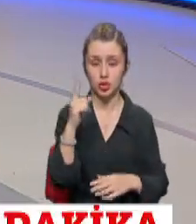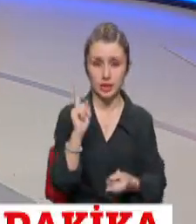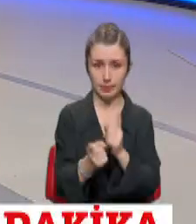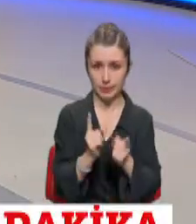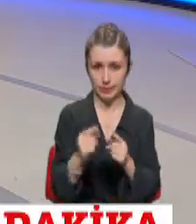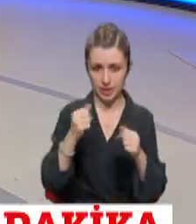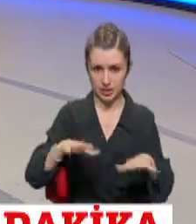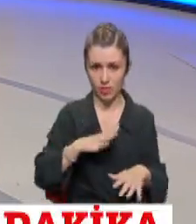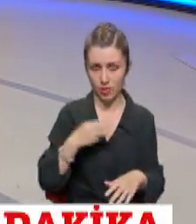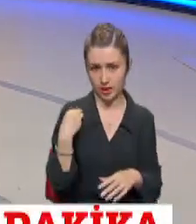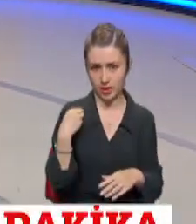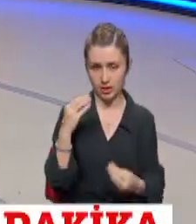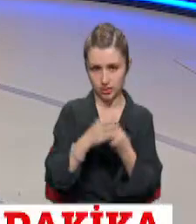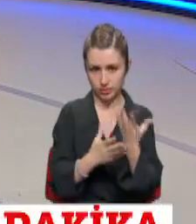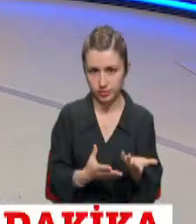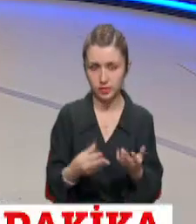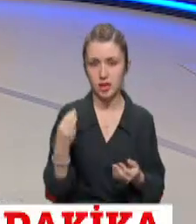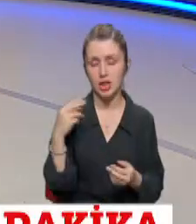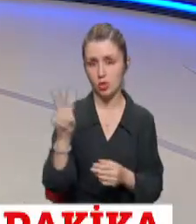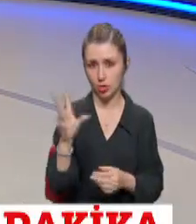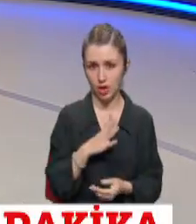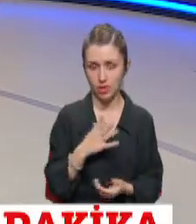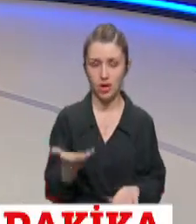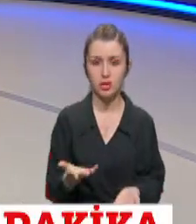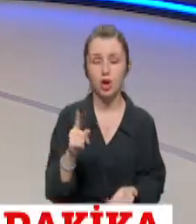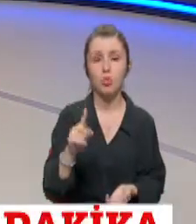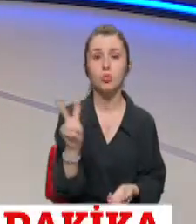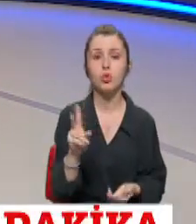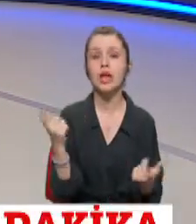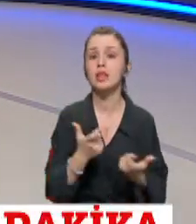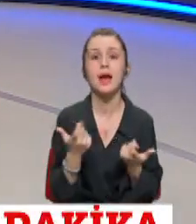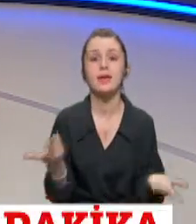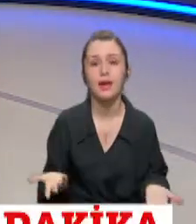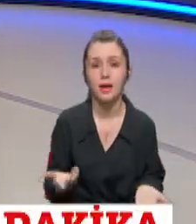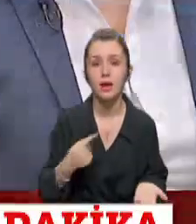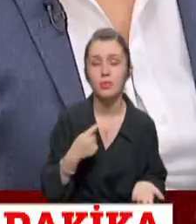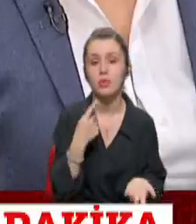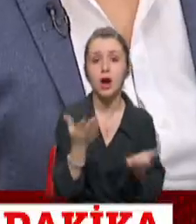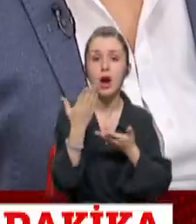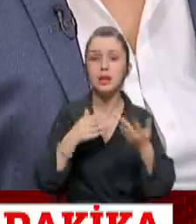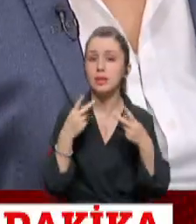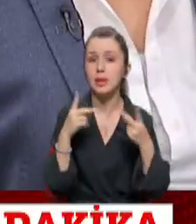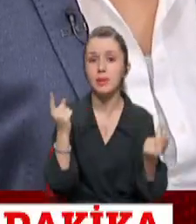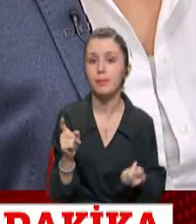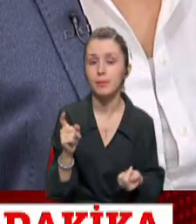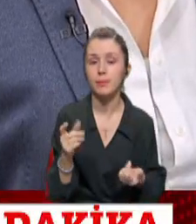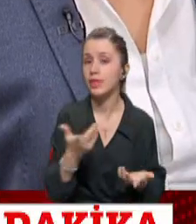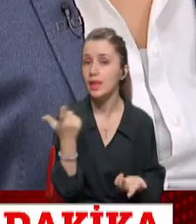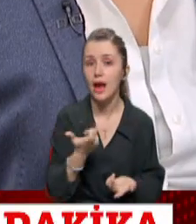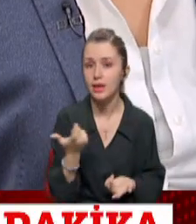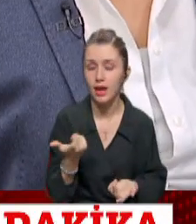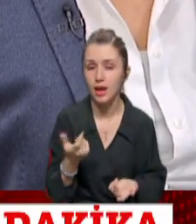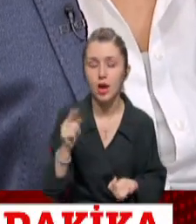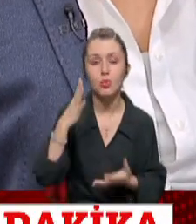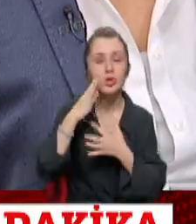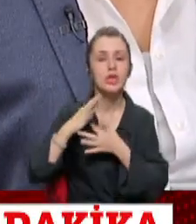model üretmişler. Hı. Güya yeni bir model üretmişler. Yani bu model nerede Allah aşkına? Yani bana biri bunu anlatabilir mi? Nerede bu model?